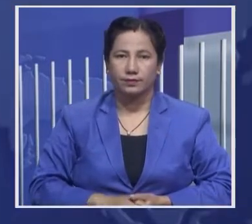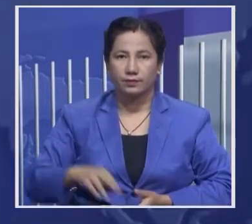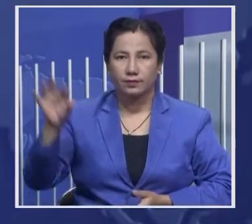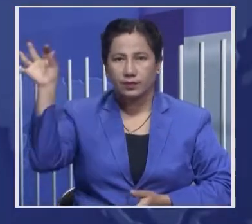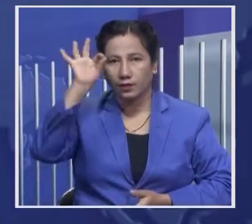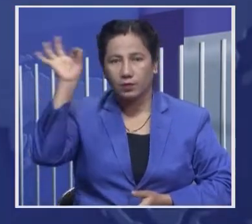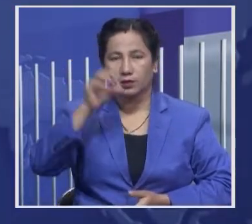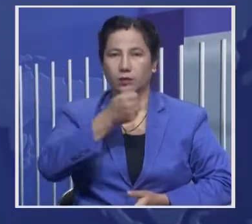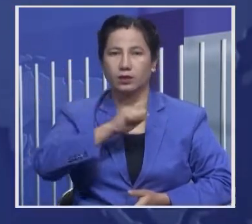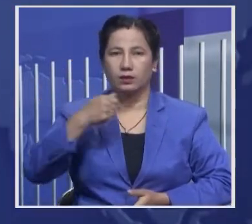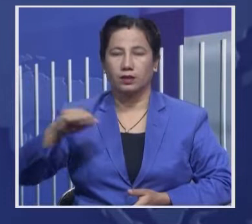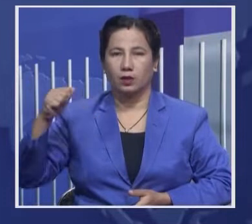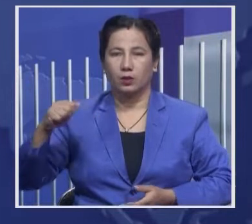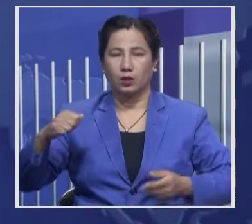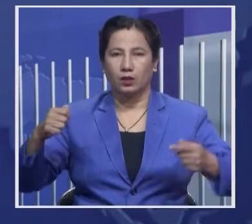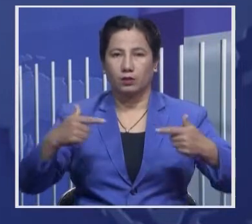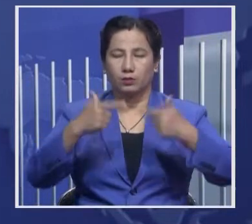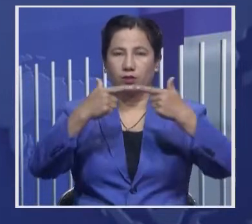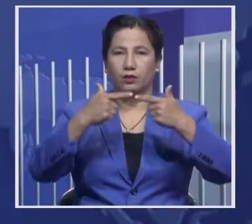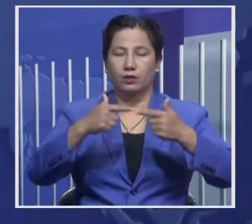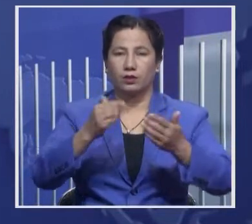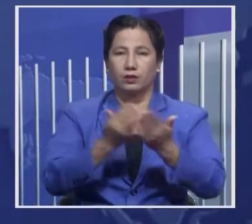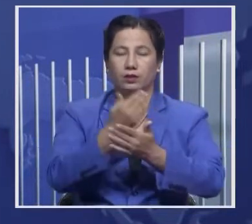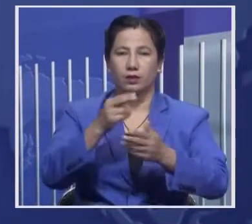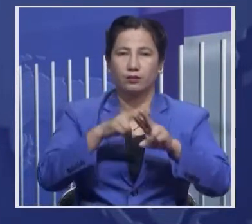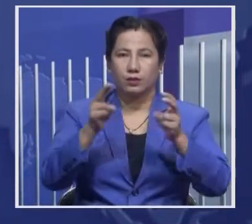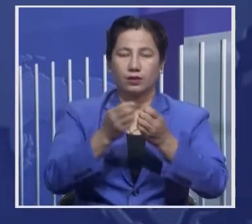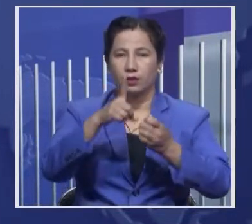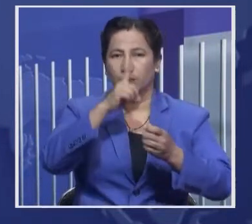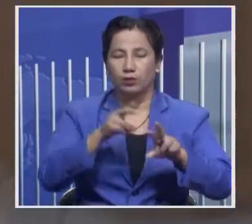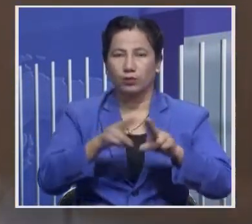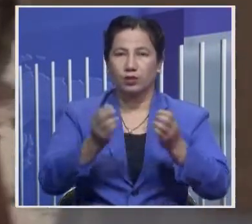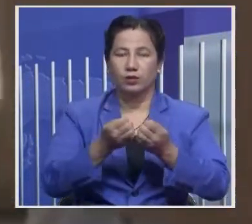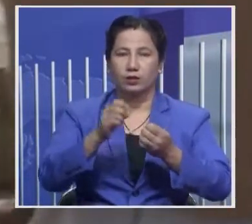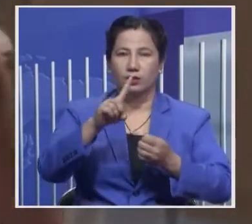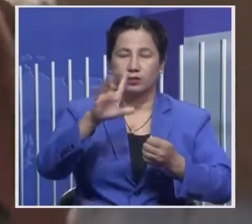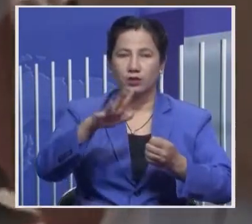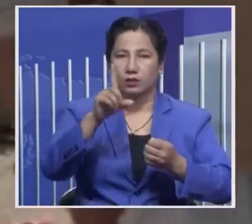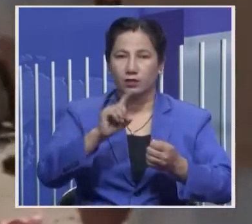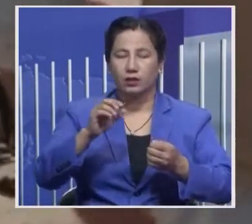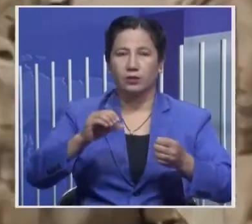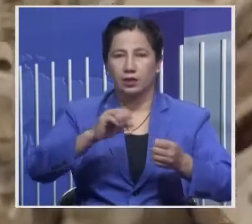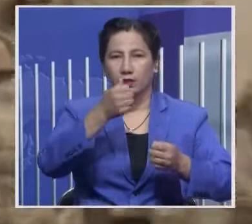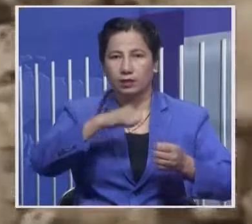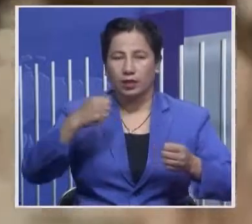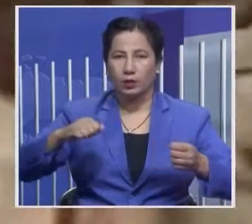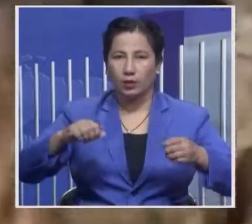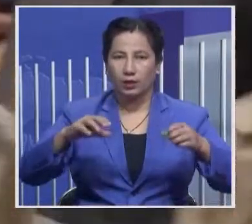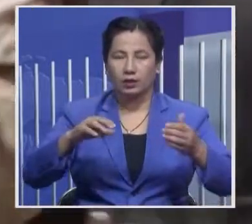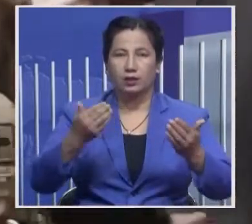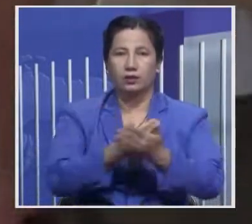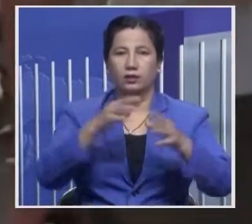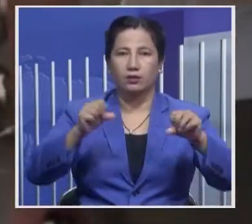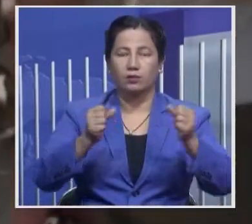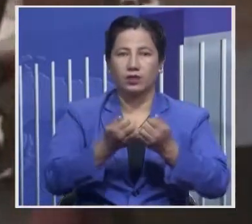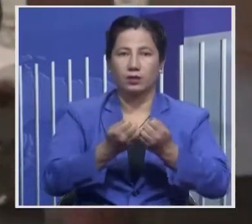अफगानिस्तानमा तालिबान विद्रोहीले सत्ता पलट गरेको 1 वर्ष पूरा भएको छ। गत वर्षको 15 अगस्तमा तालिबानले सत्ता कब्जा गरेको थियो। अफगानिस्तानमा